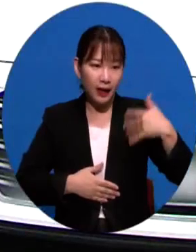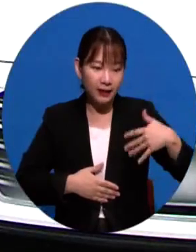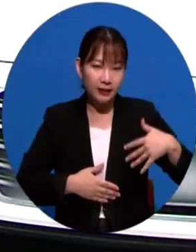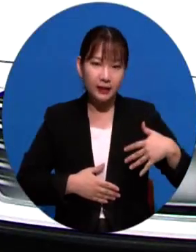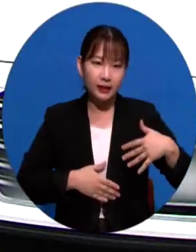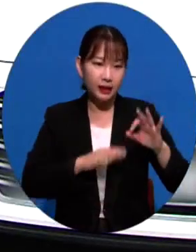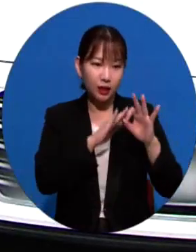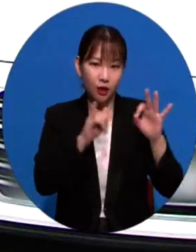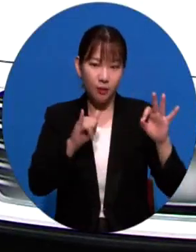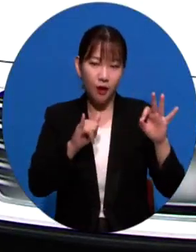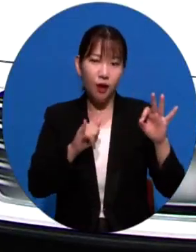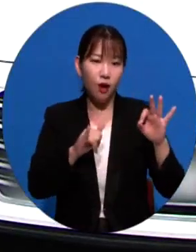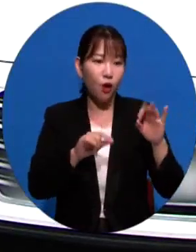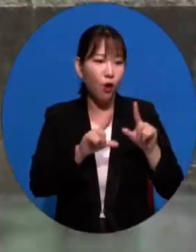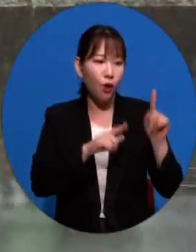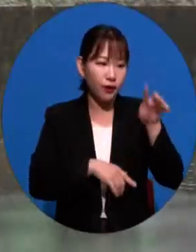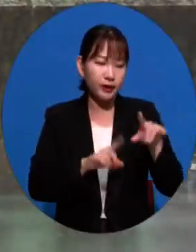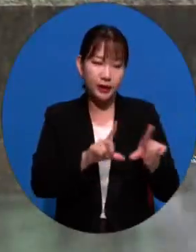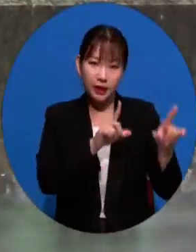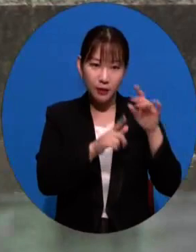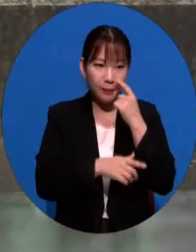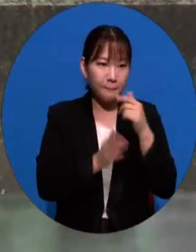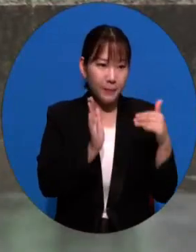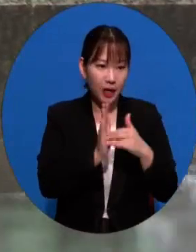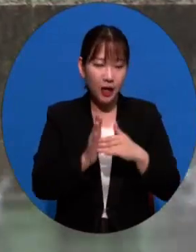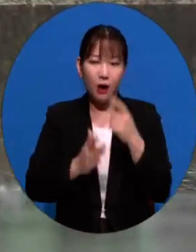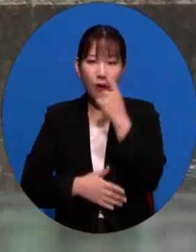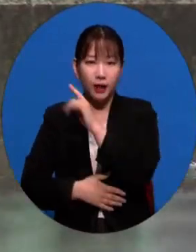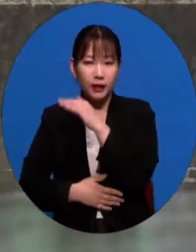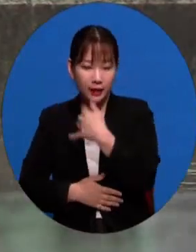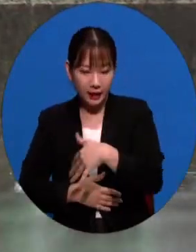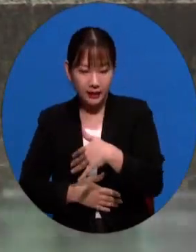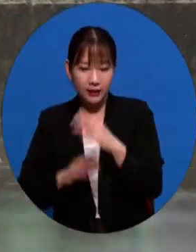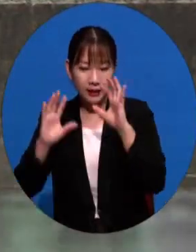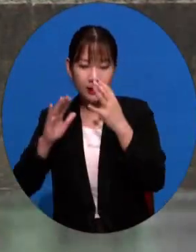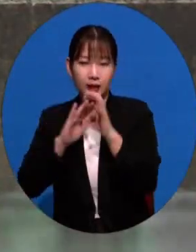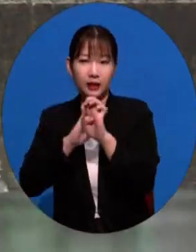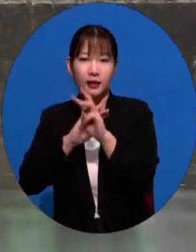아직 확인되지 못한 아동은 모두 43명입니다. MBC 뉴스 임지은입니다.